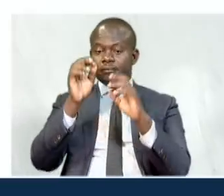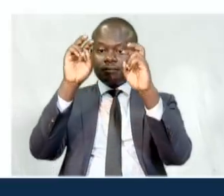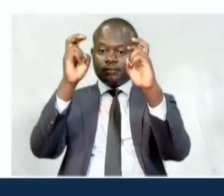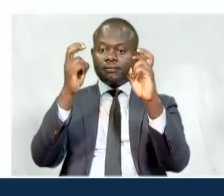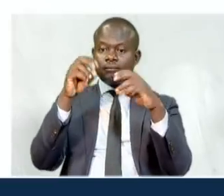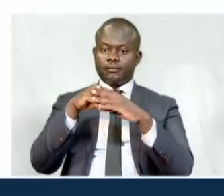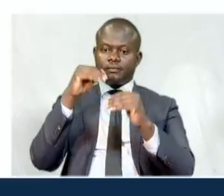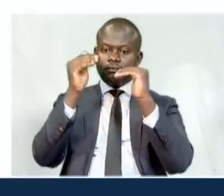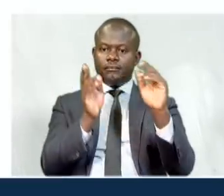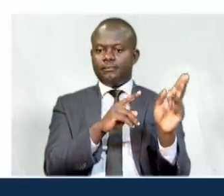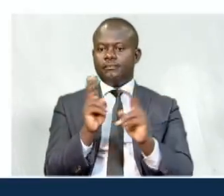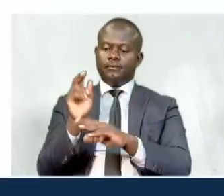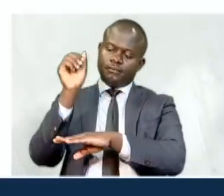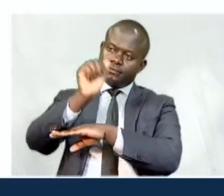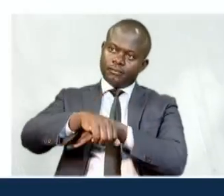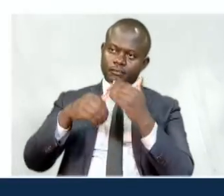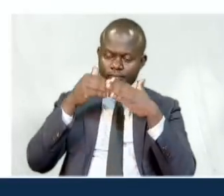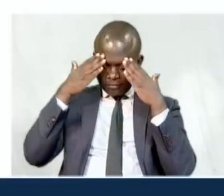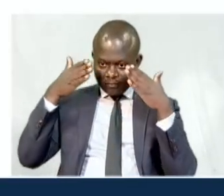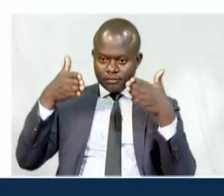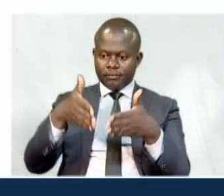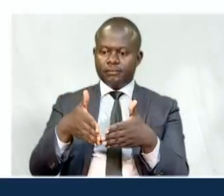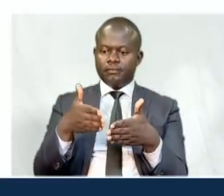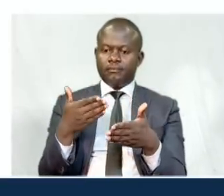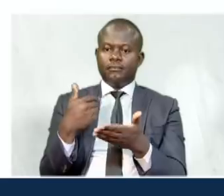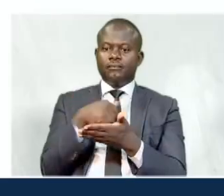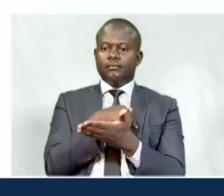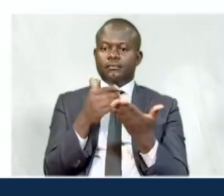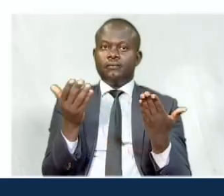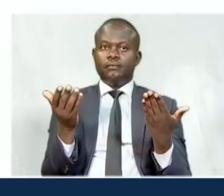mu rwego rusanzwe rwo kurushaho kwimakaza